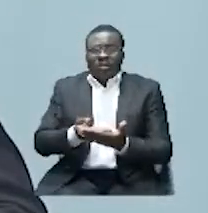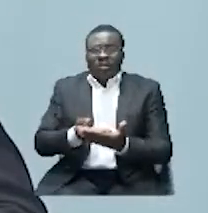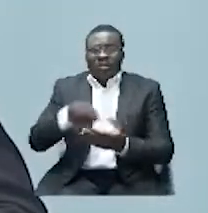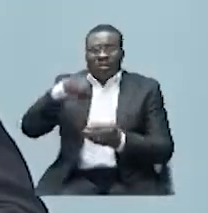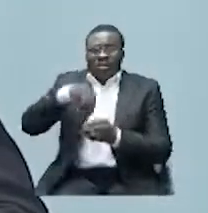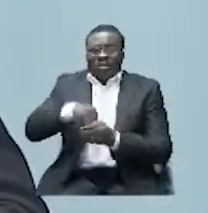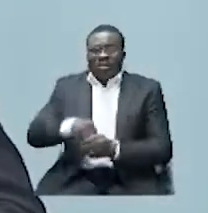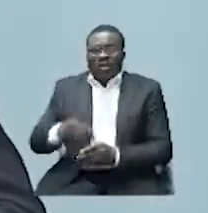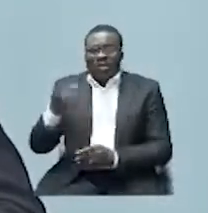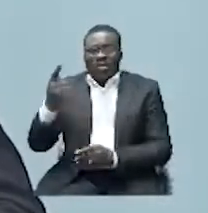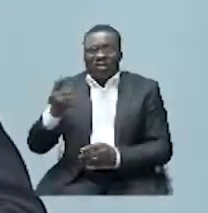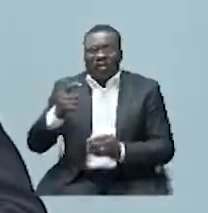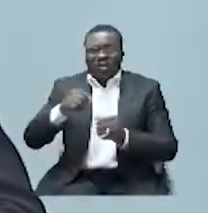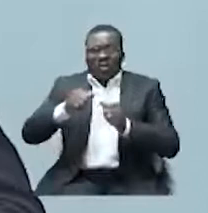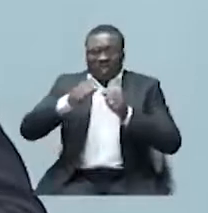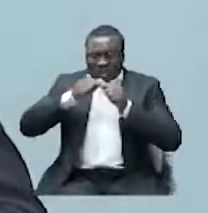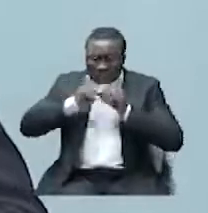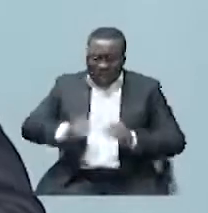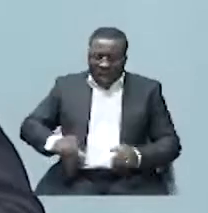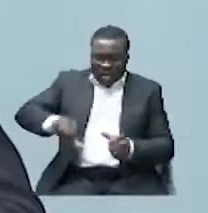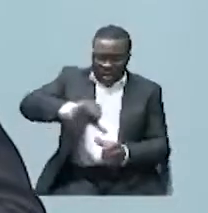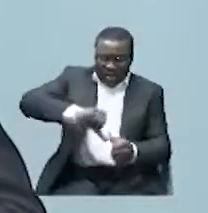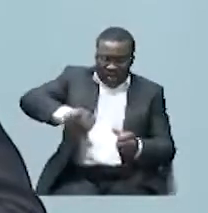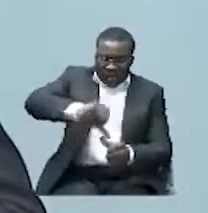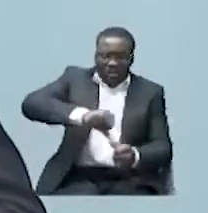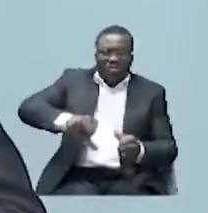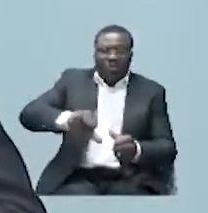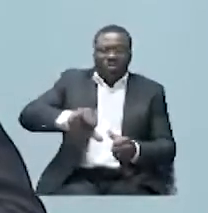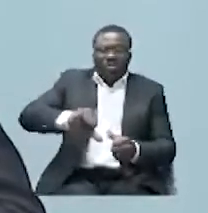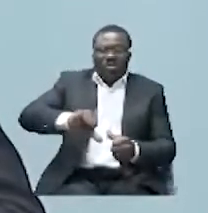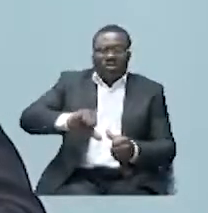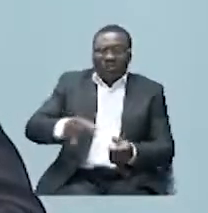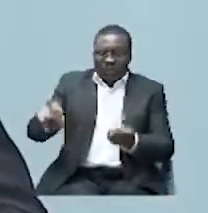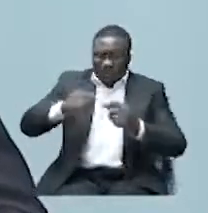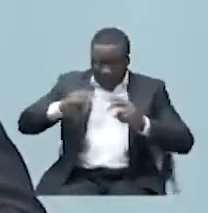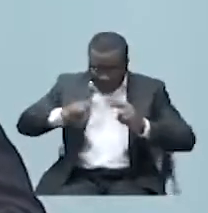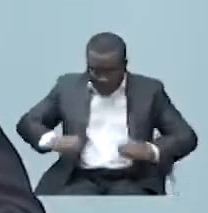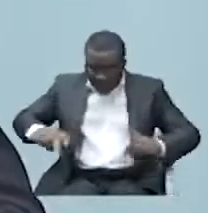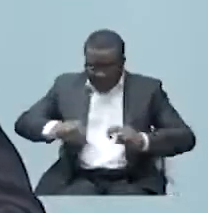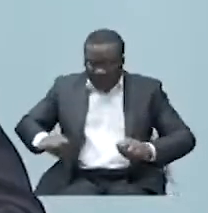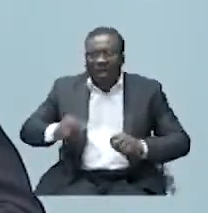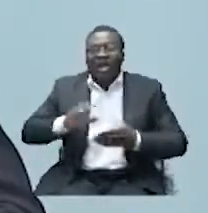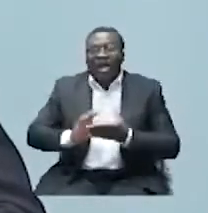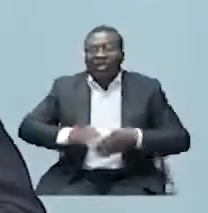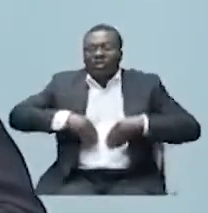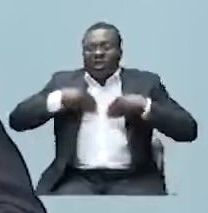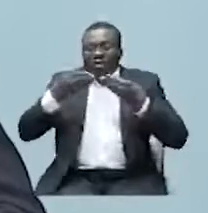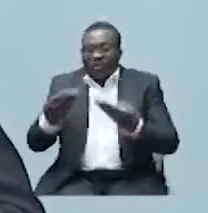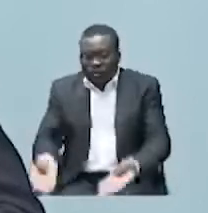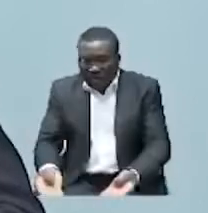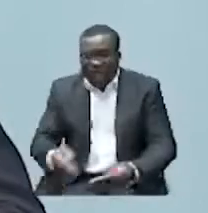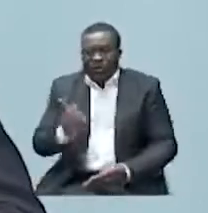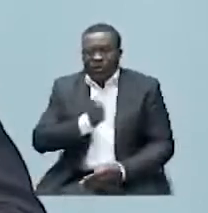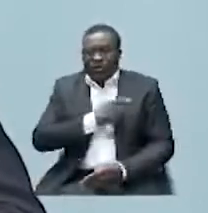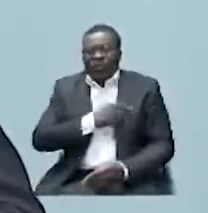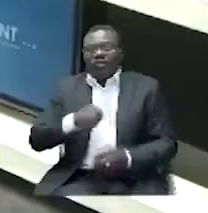dans le calme, dans la paix, dans la concorde, de faire le diagnostic, de l'avouer, de se convaincre que